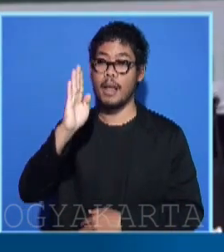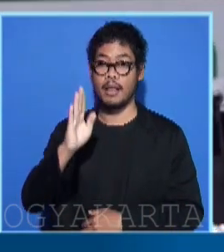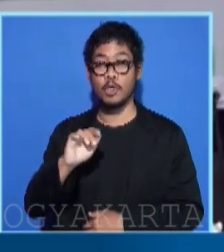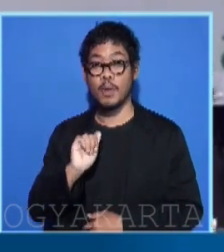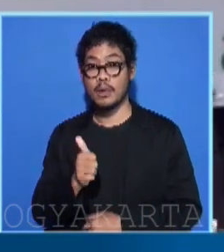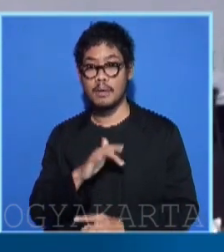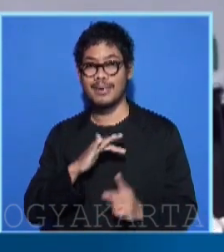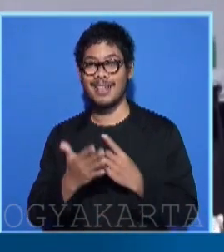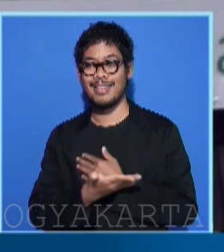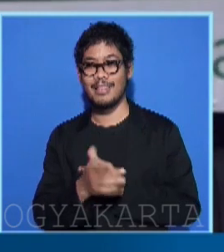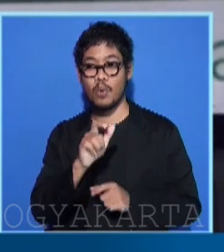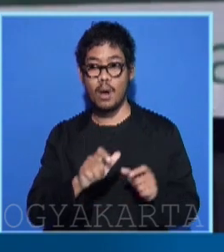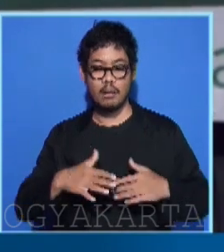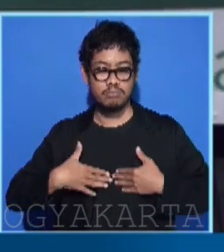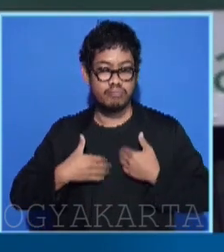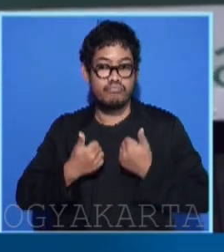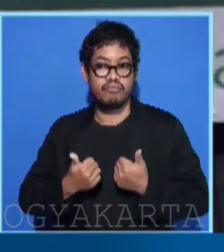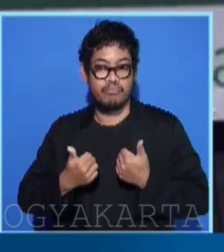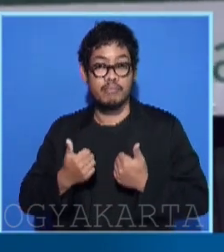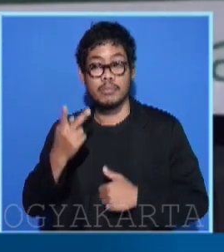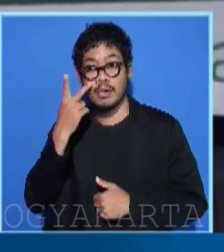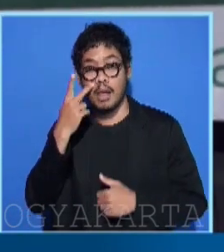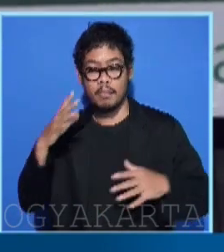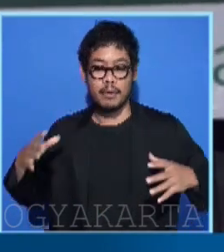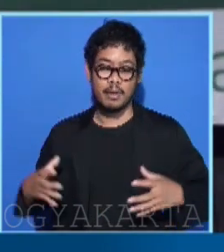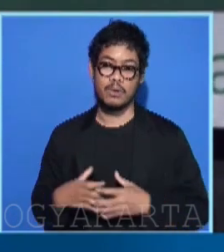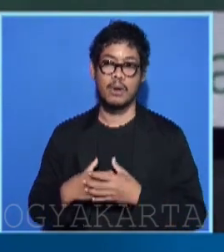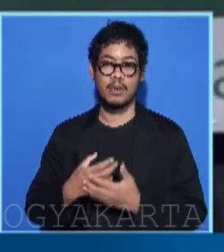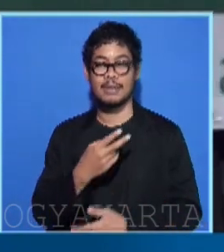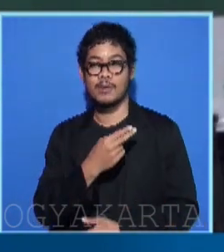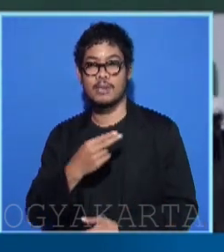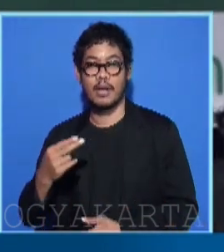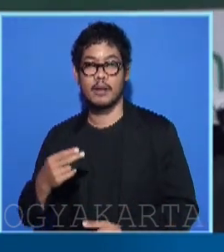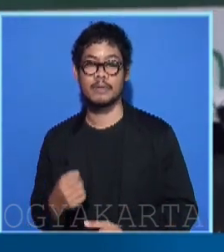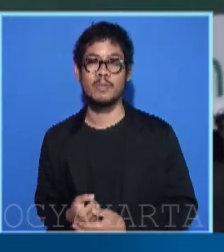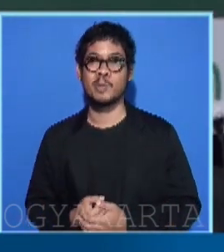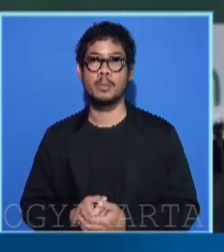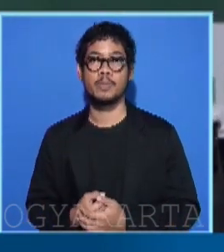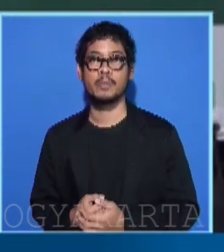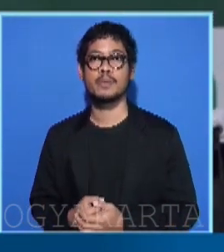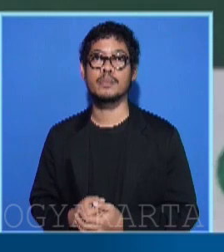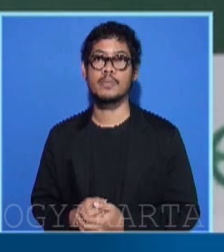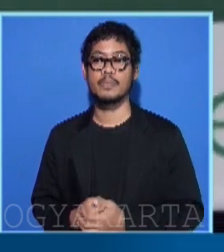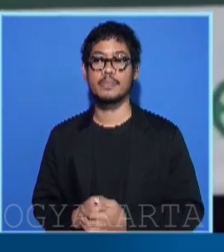yang berakhlak dan menjaga persatuan dan kesatuan di Indonesia gelar